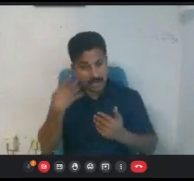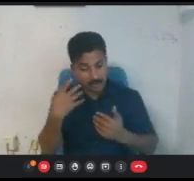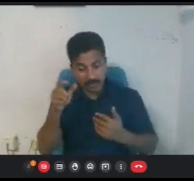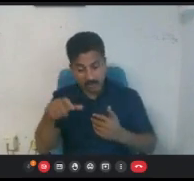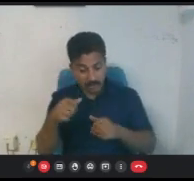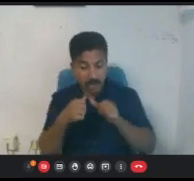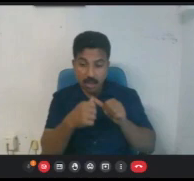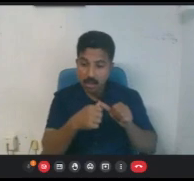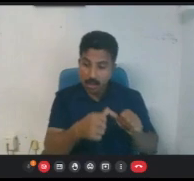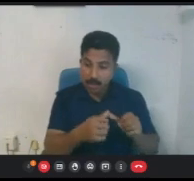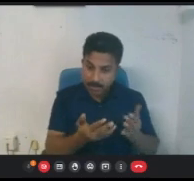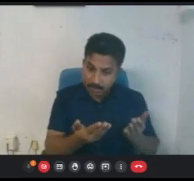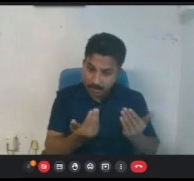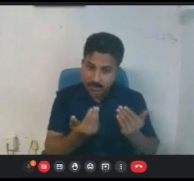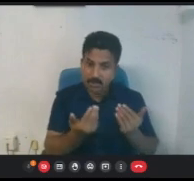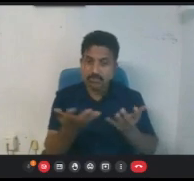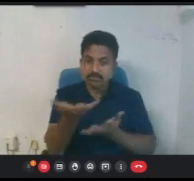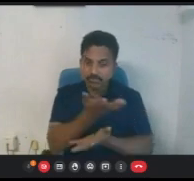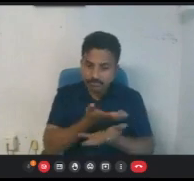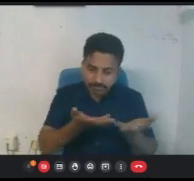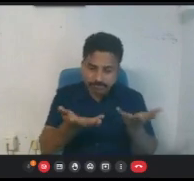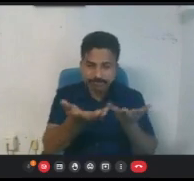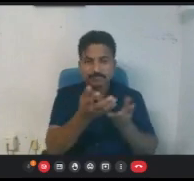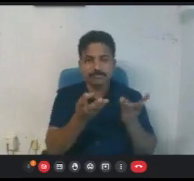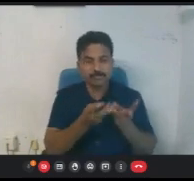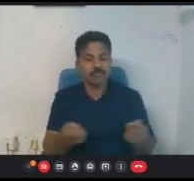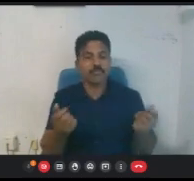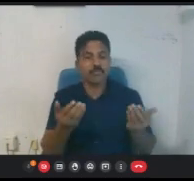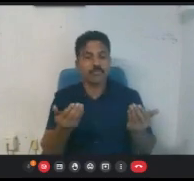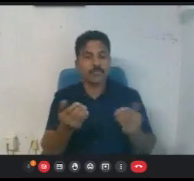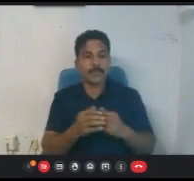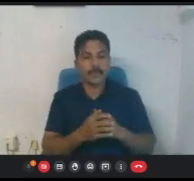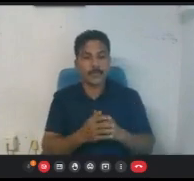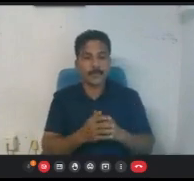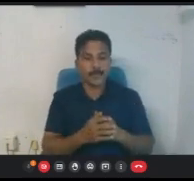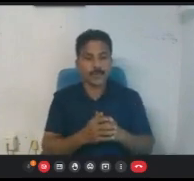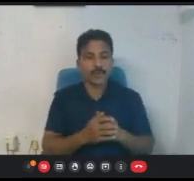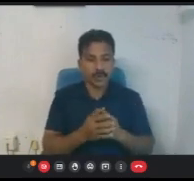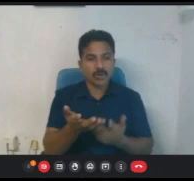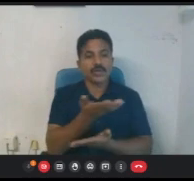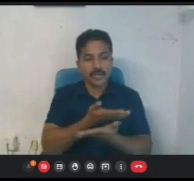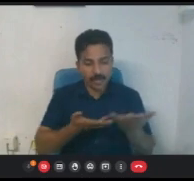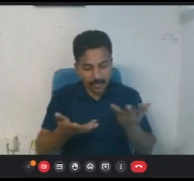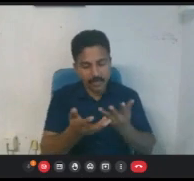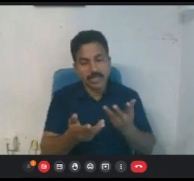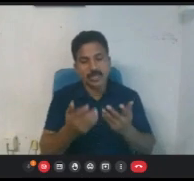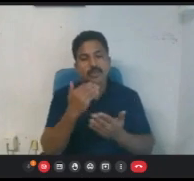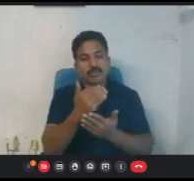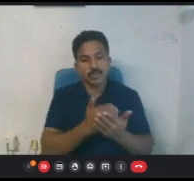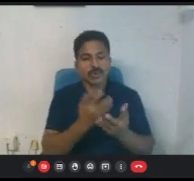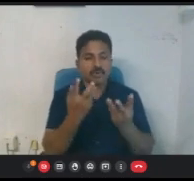മറുപടി കൊടുക്കാൻ പറ്റും, അങ്ങനെ ഒരു ഒരു ഒരു ഒരു ഒരു ഇന്ററാക്ഷൻ സെക്ഷൻ പോലെ അത്